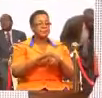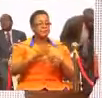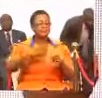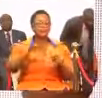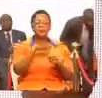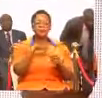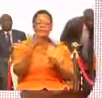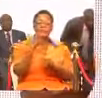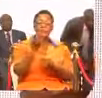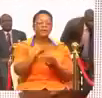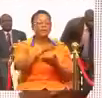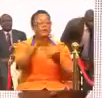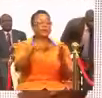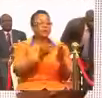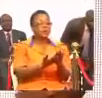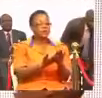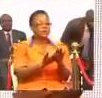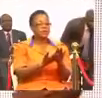Tunawashukuru zaidi